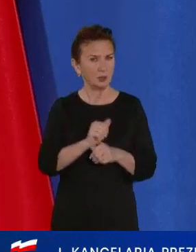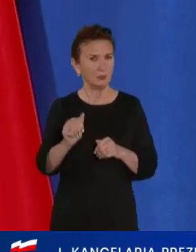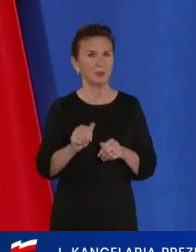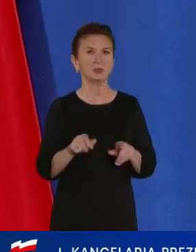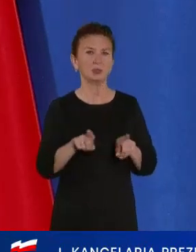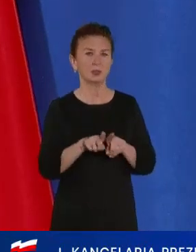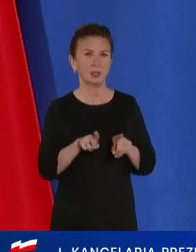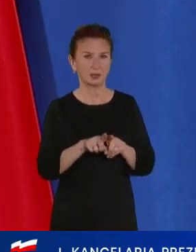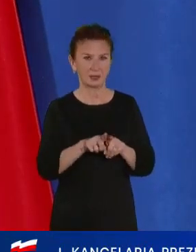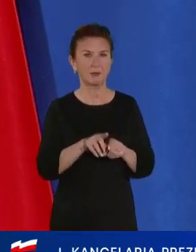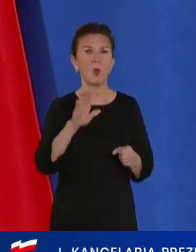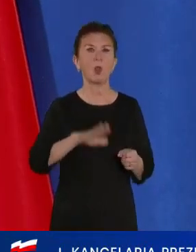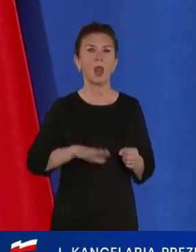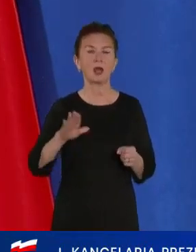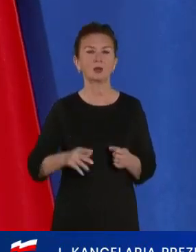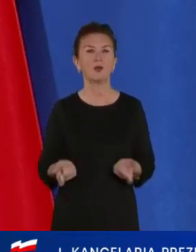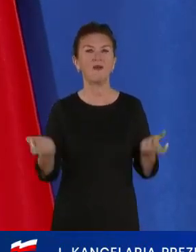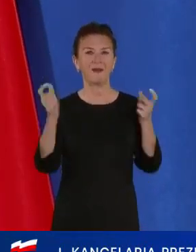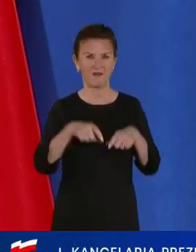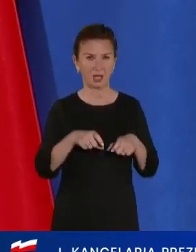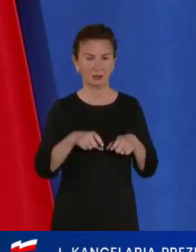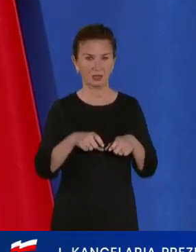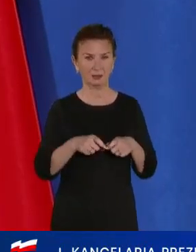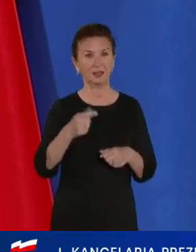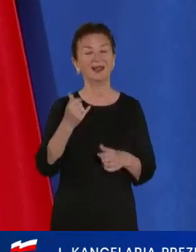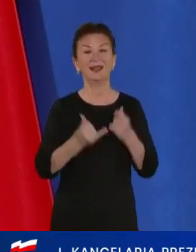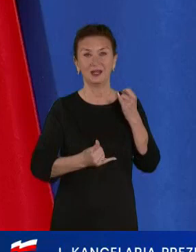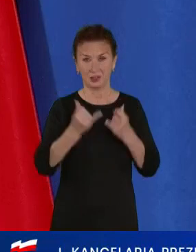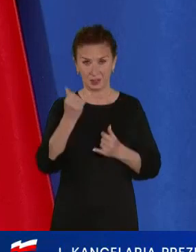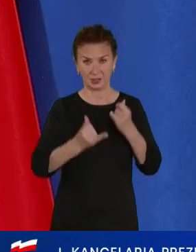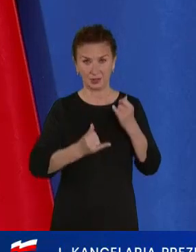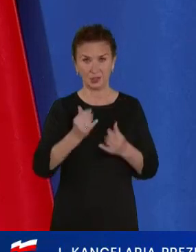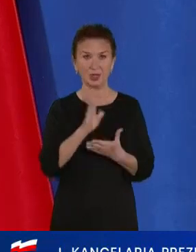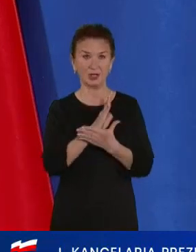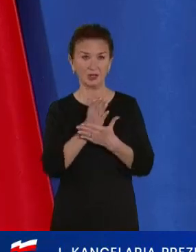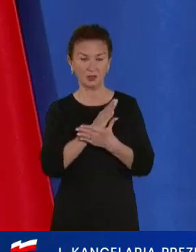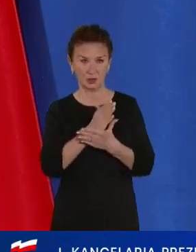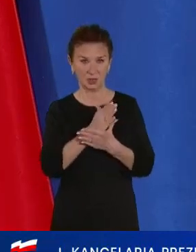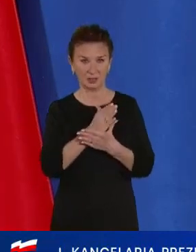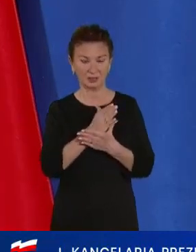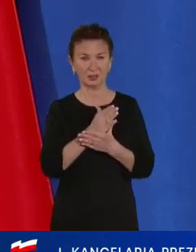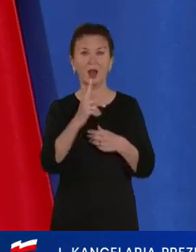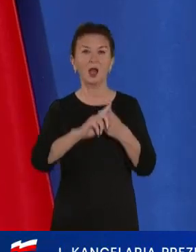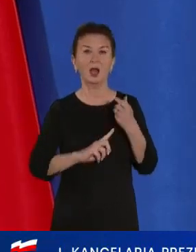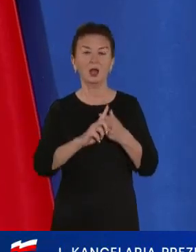również narodowej kwarantanny. Oczywiście w przypadku, jeżeli przekroczymy tą średnią liczbę